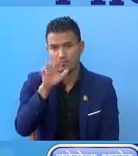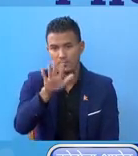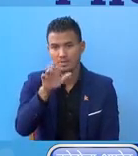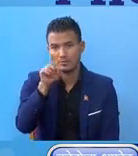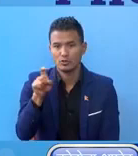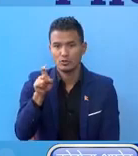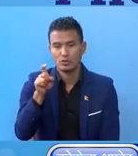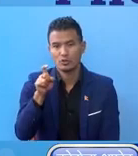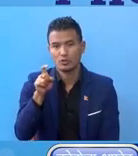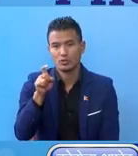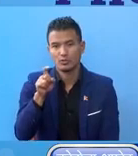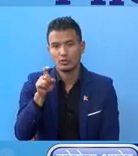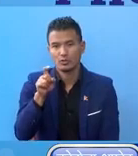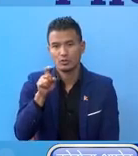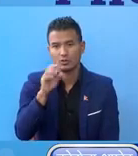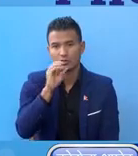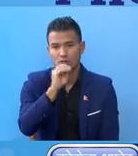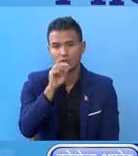0.5%